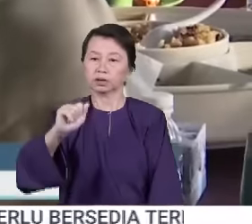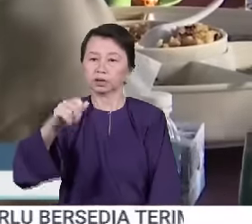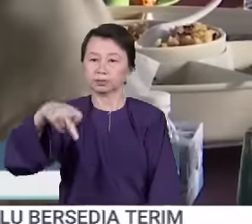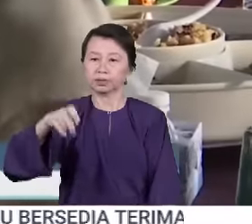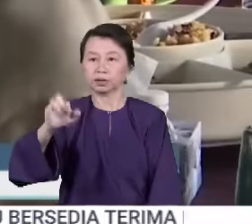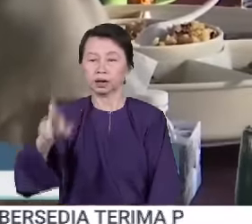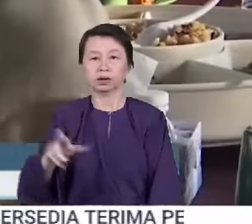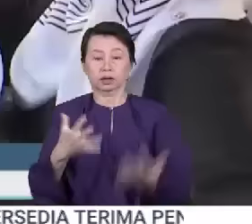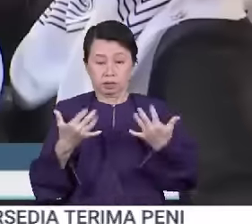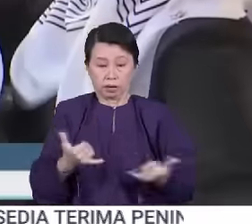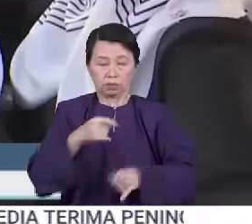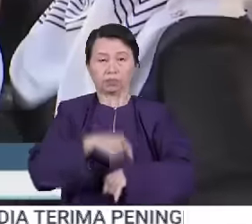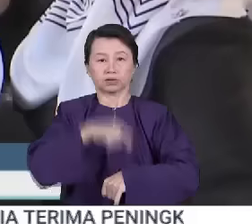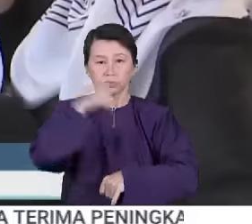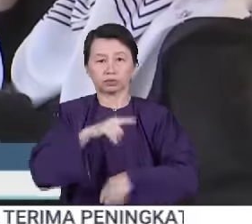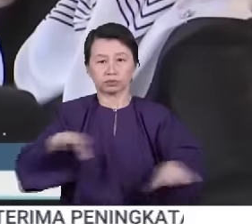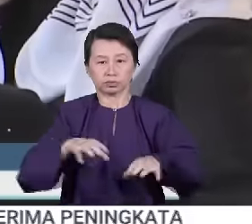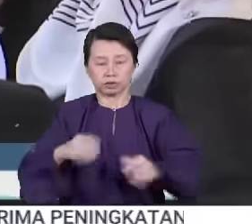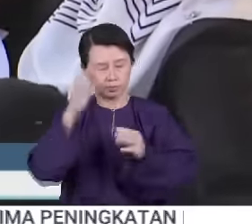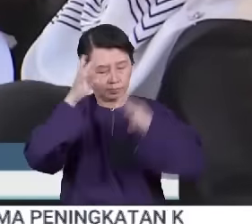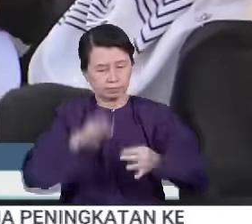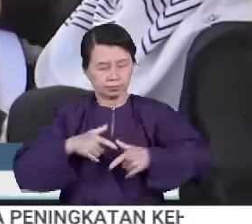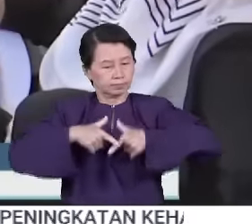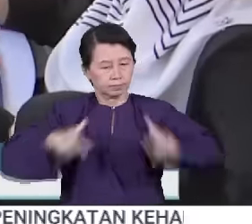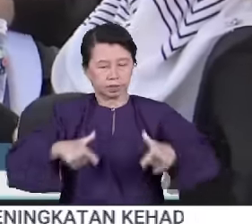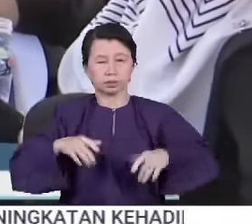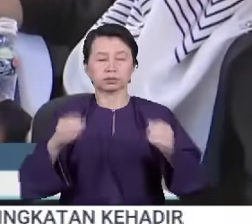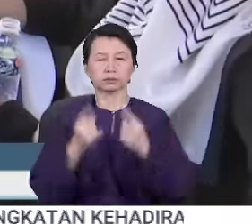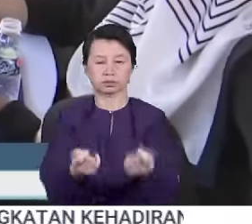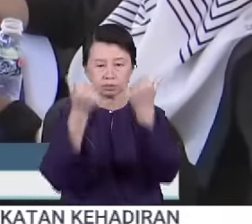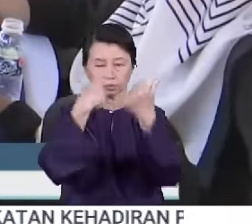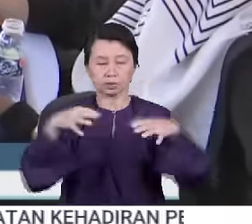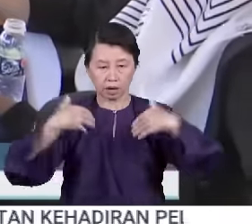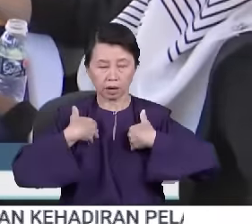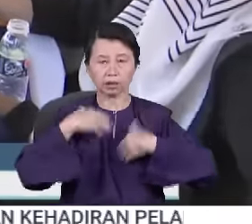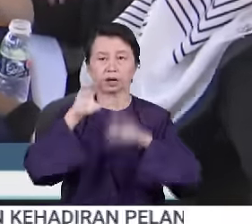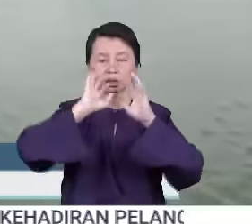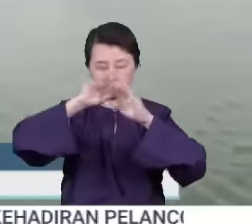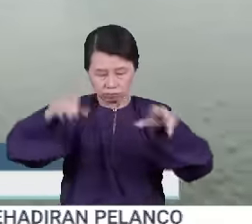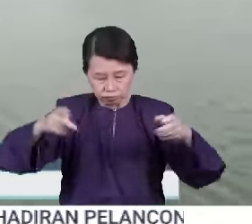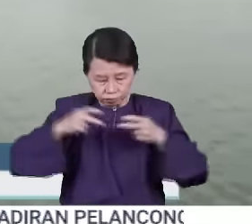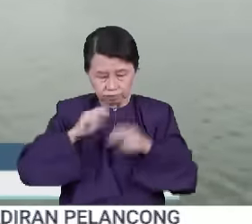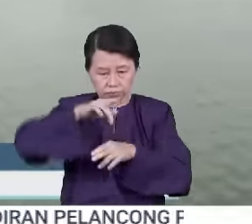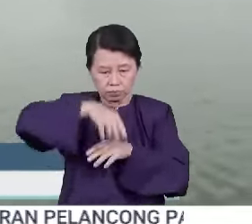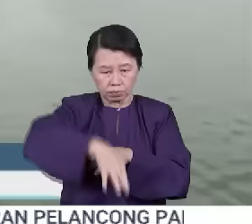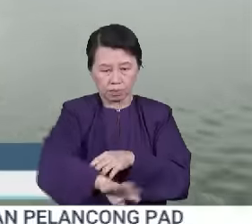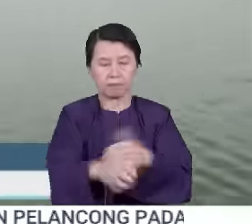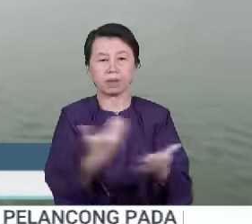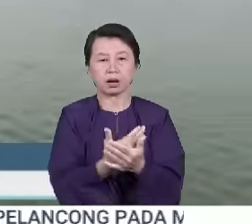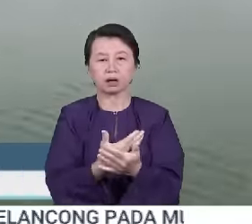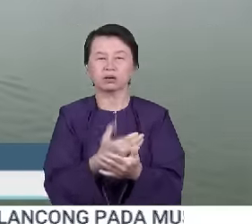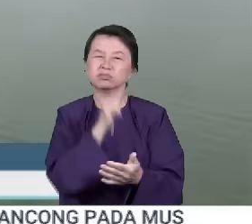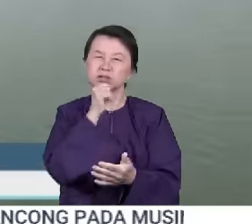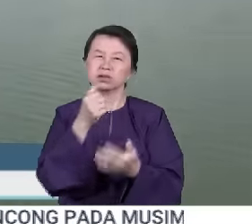masa kerajaan negeri untuk membuat keputusan berani dan segera berhubung langkah mewujudkan empangan air baharu. Meskipun bukan